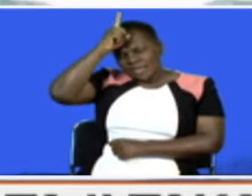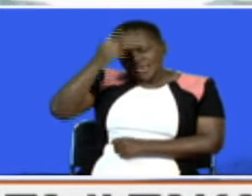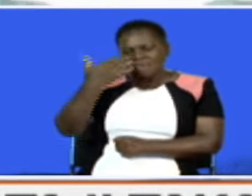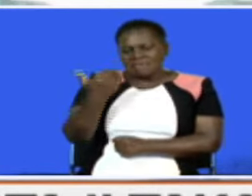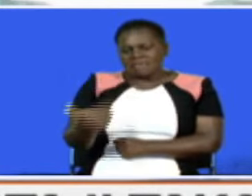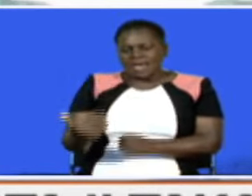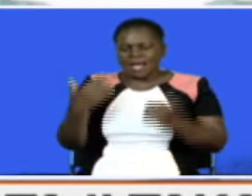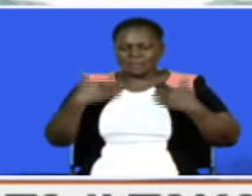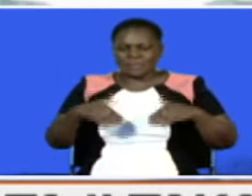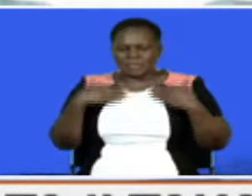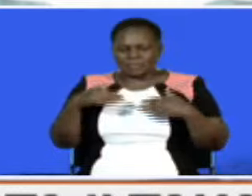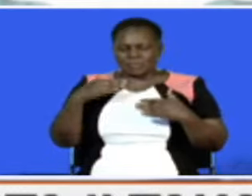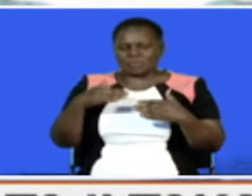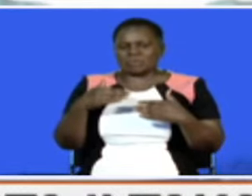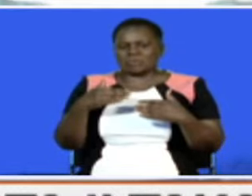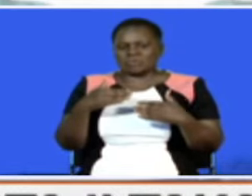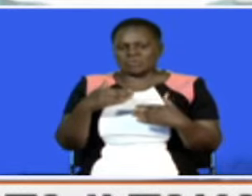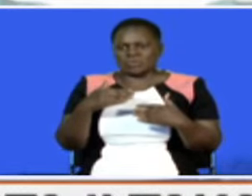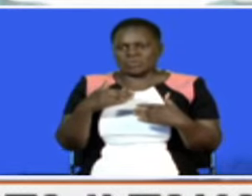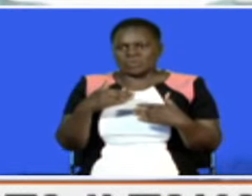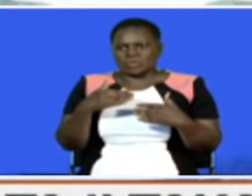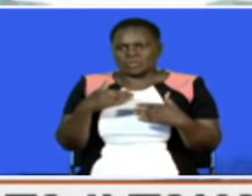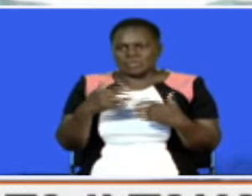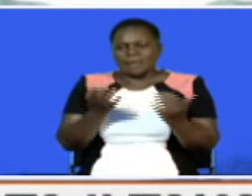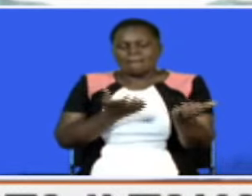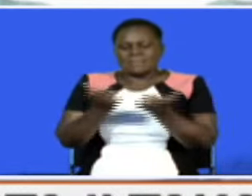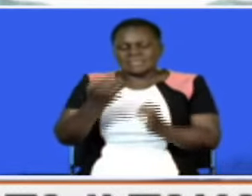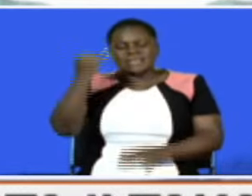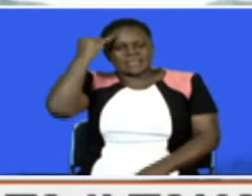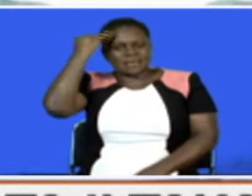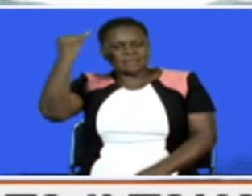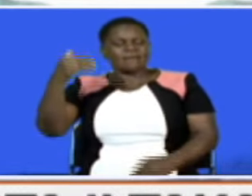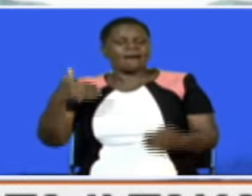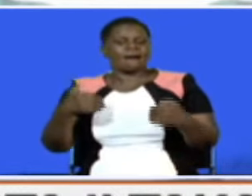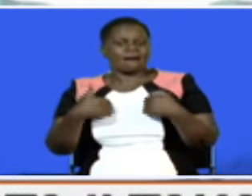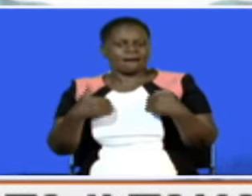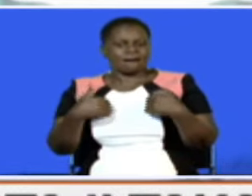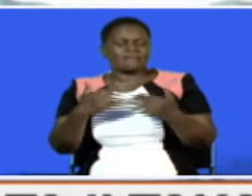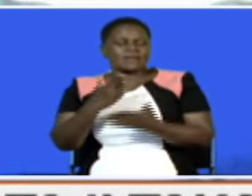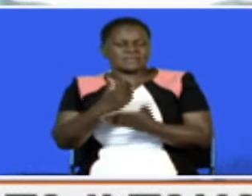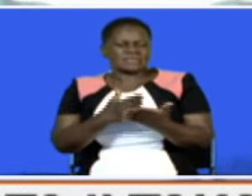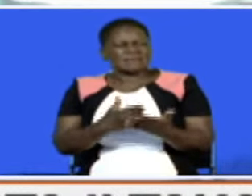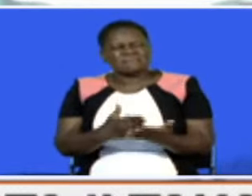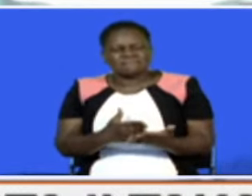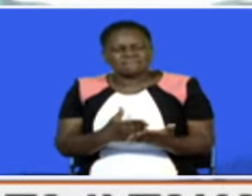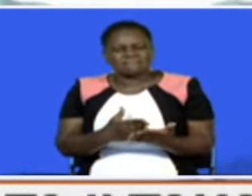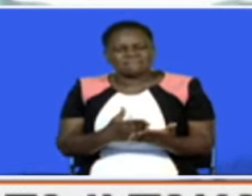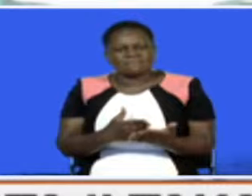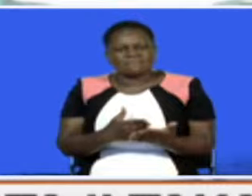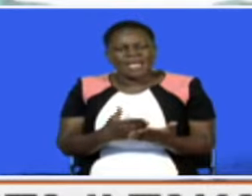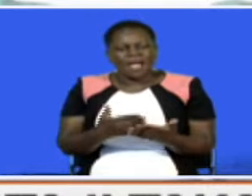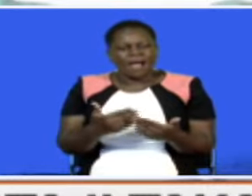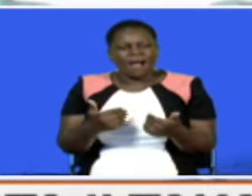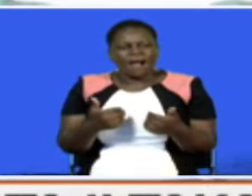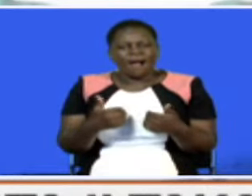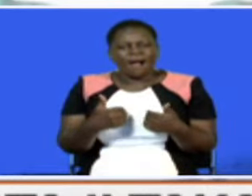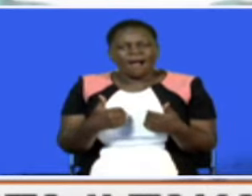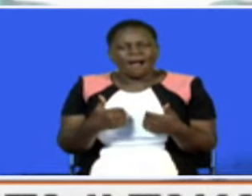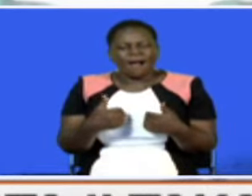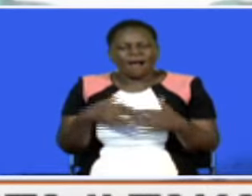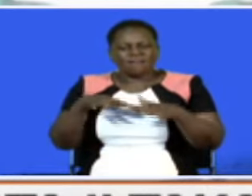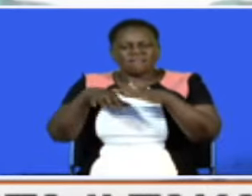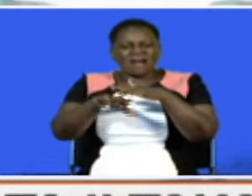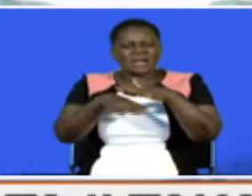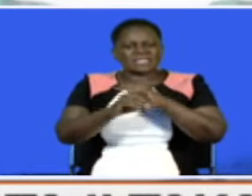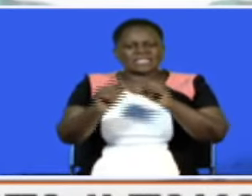are young people are coming up with business ideas. And therefore, some of them do not have access